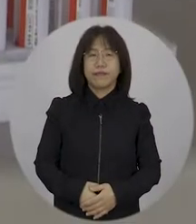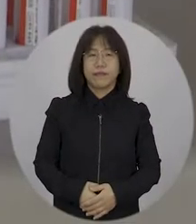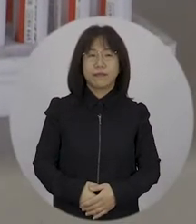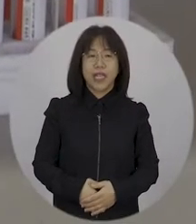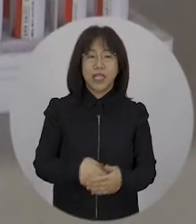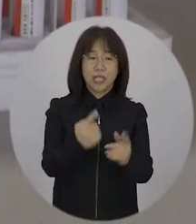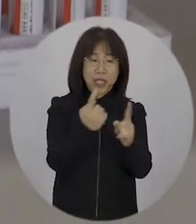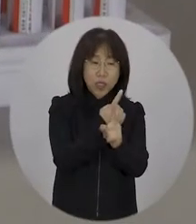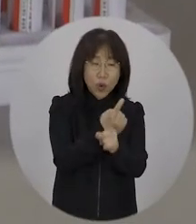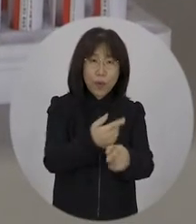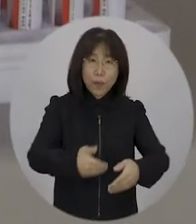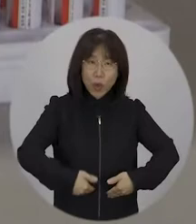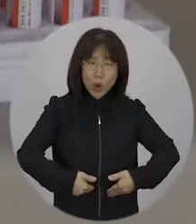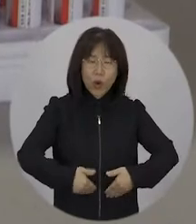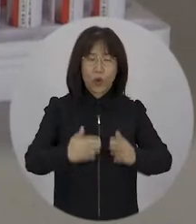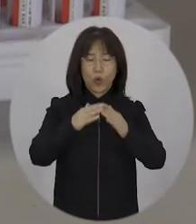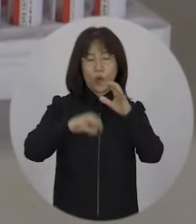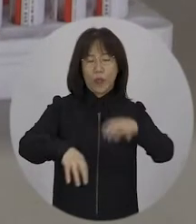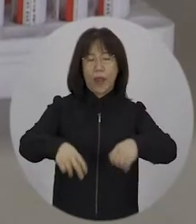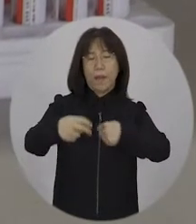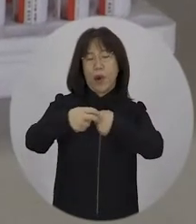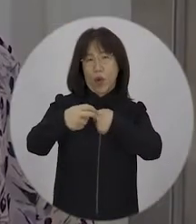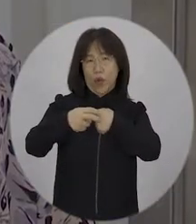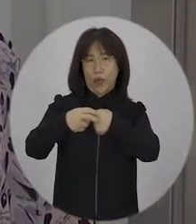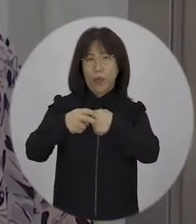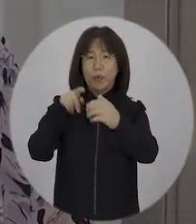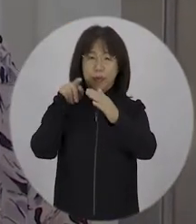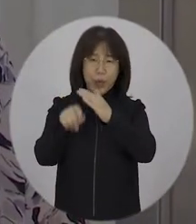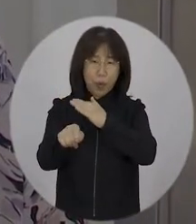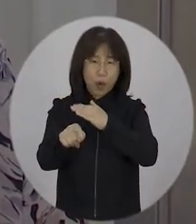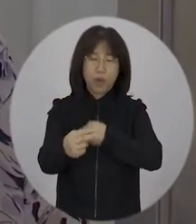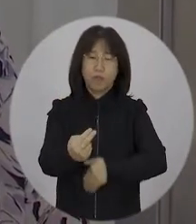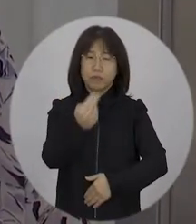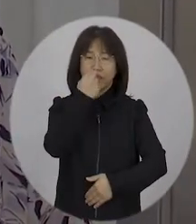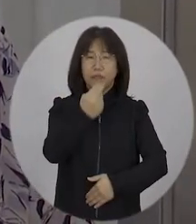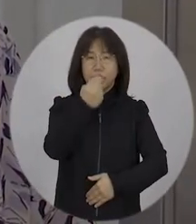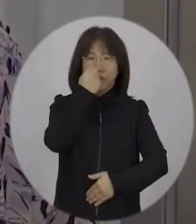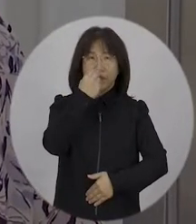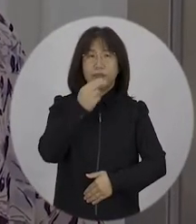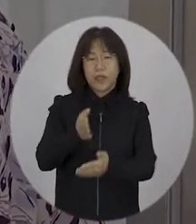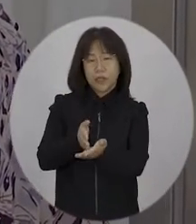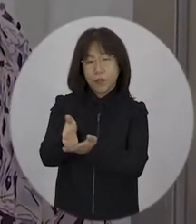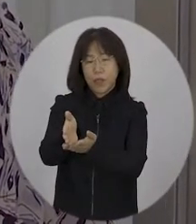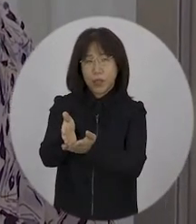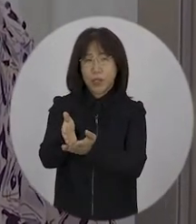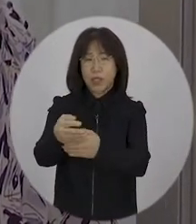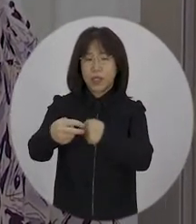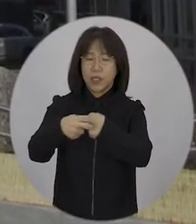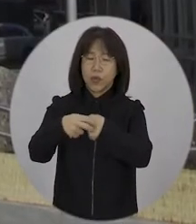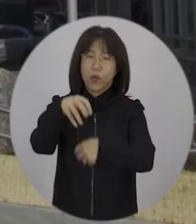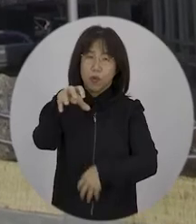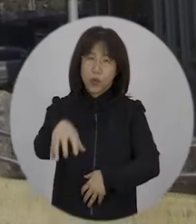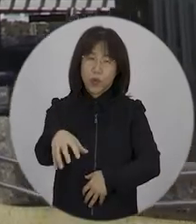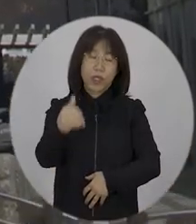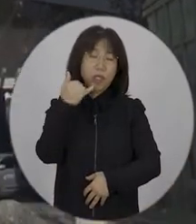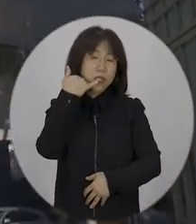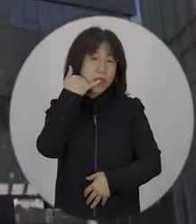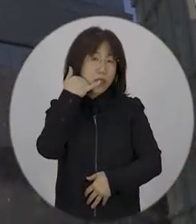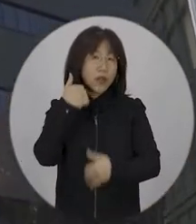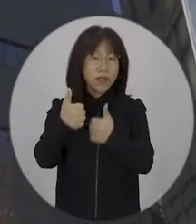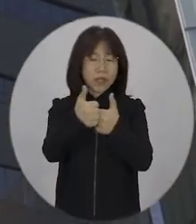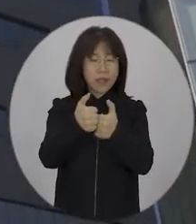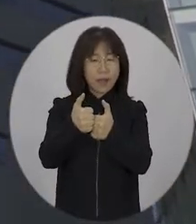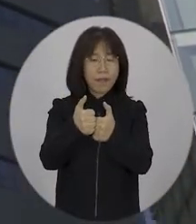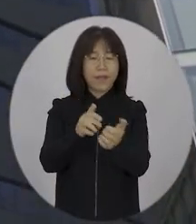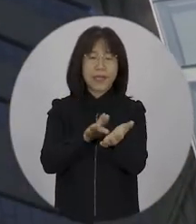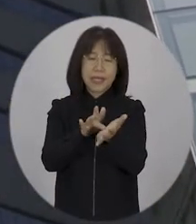옵니다. 치료가 필요하면 동네 병의원, 호흡기 전담 클리닉, 호흡기 진료지정 의료기관 등에서